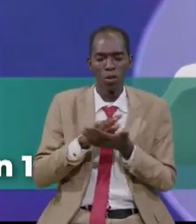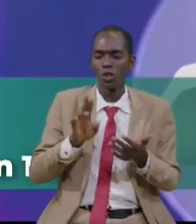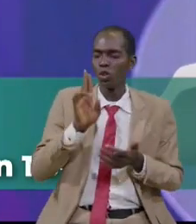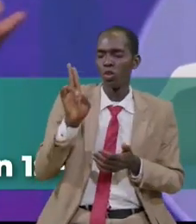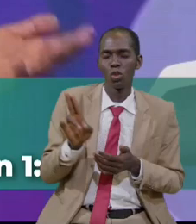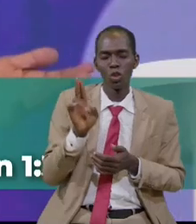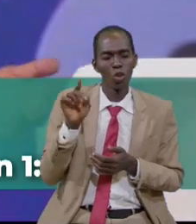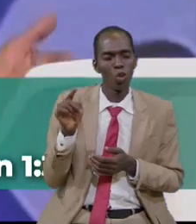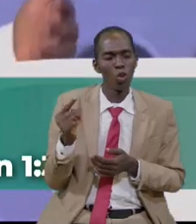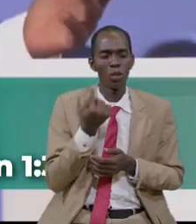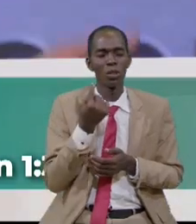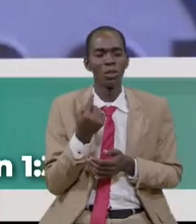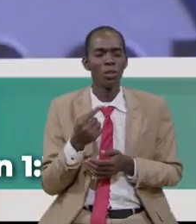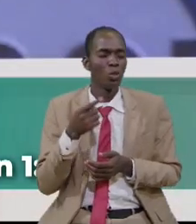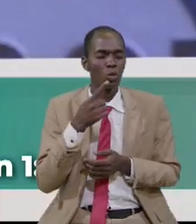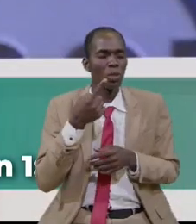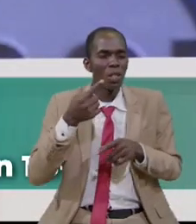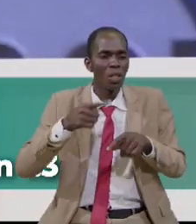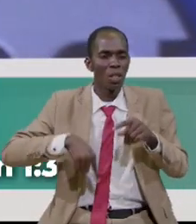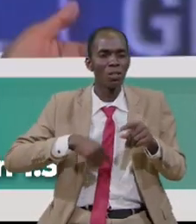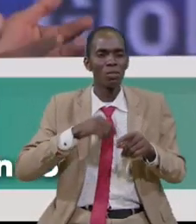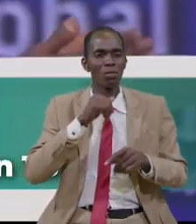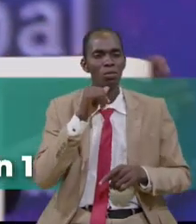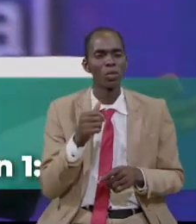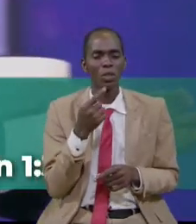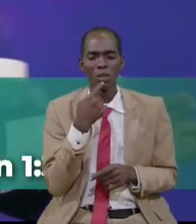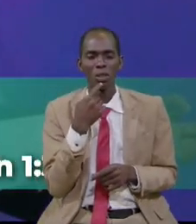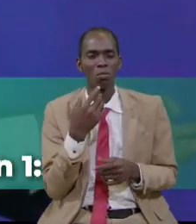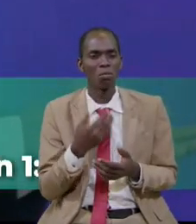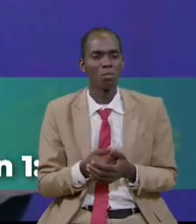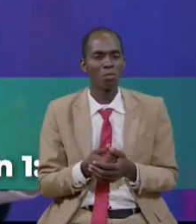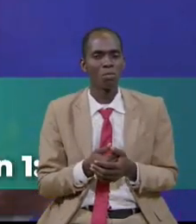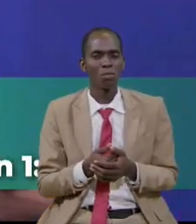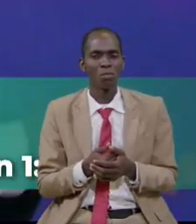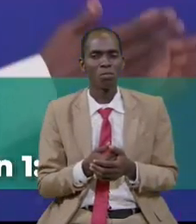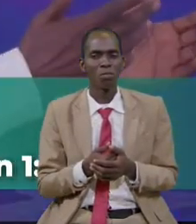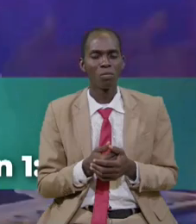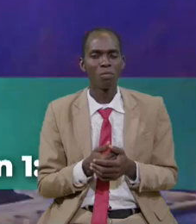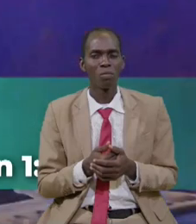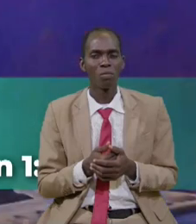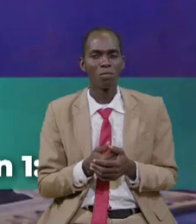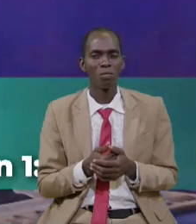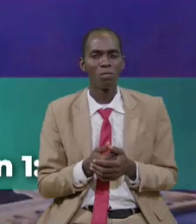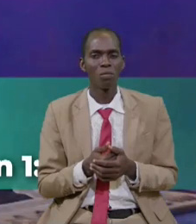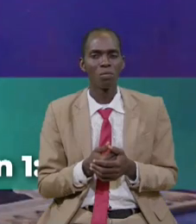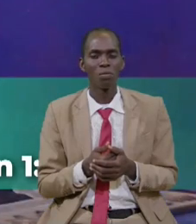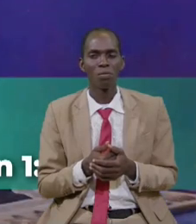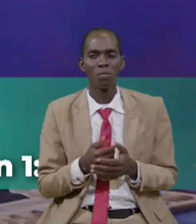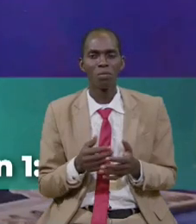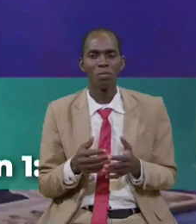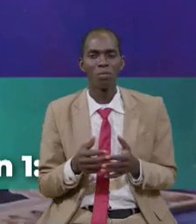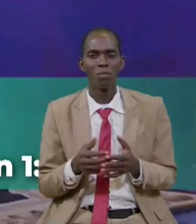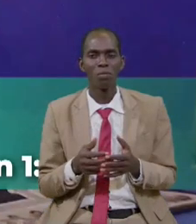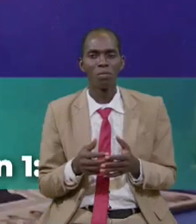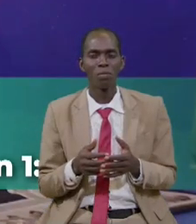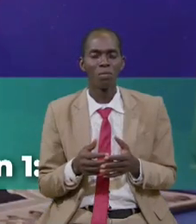lui-même. Tu ne peux pas mettre ou te mettre à part. Tu peux mettre à Biram qui ne sont